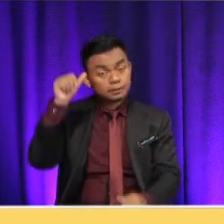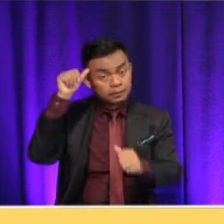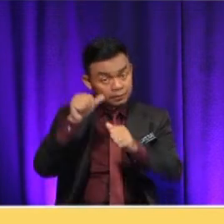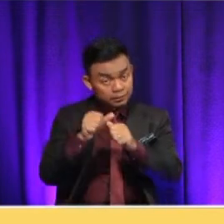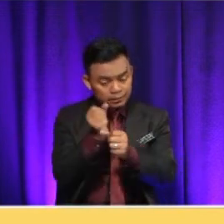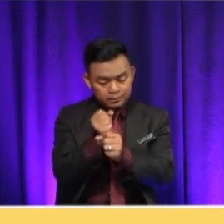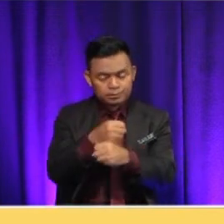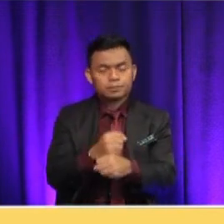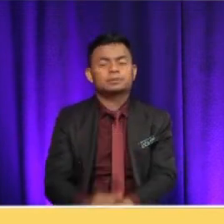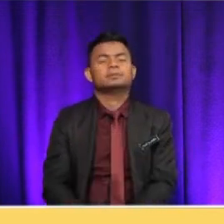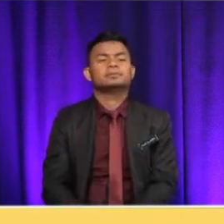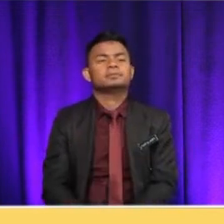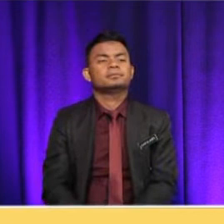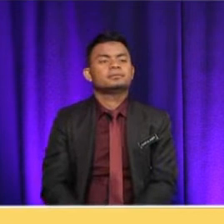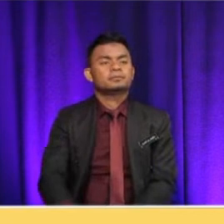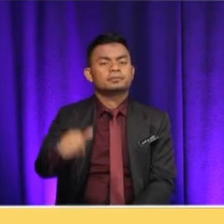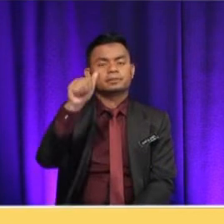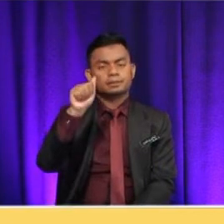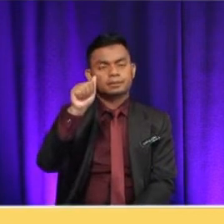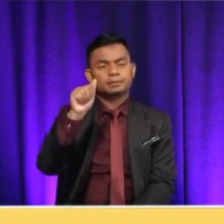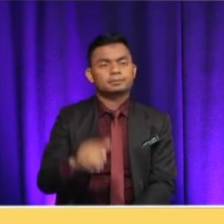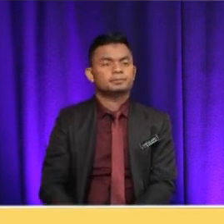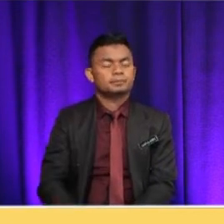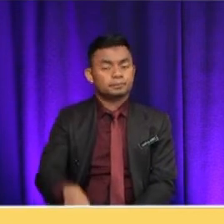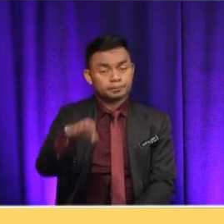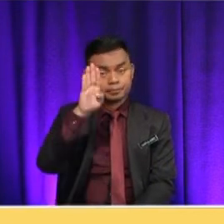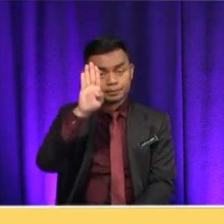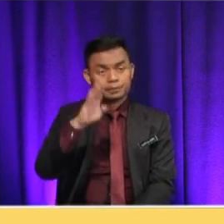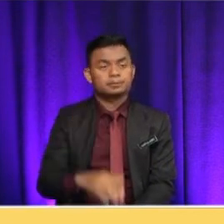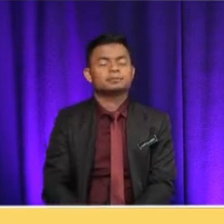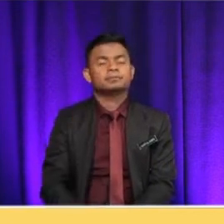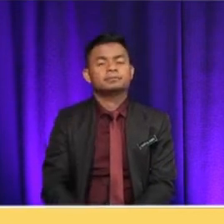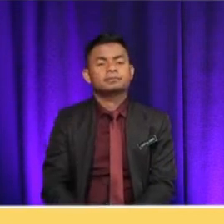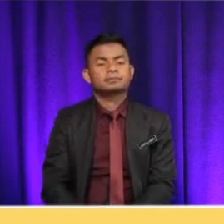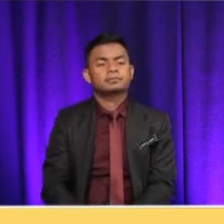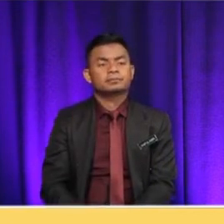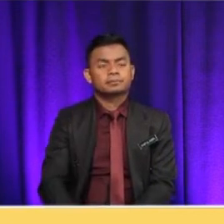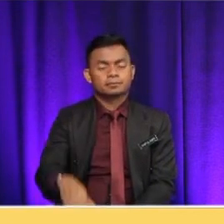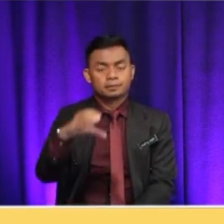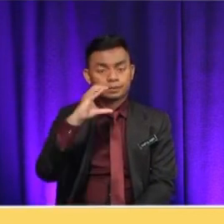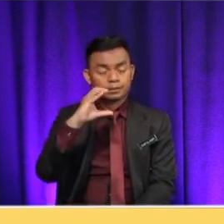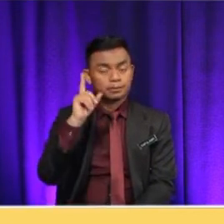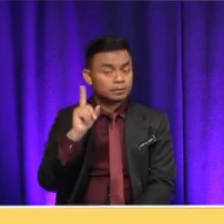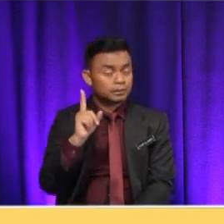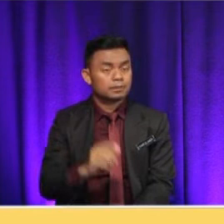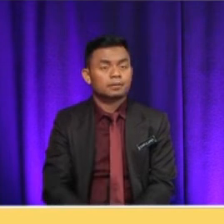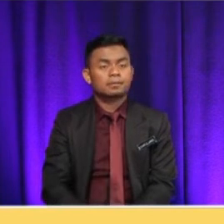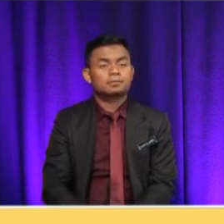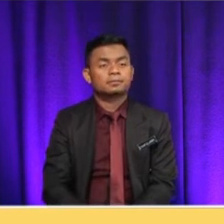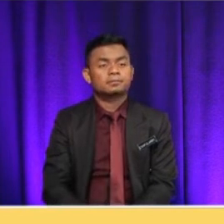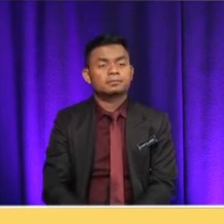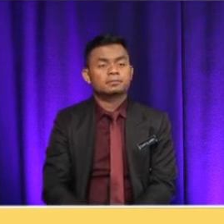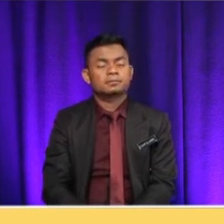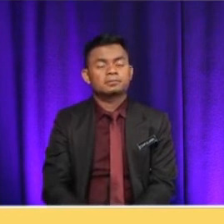D dan E. So, ni A. B mana? B dekat sini. C dekat mana? Okey, C ni apa